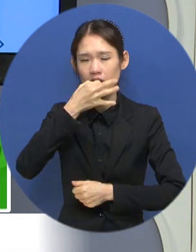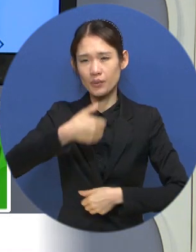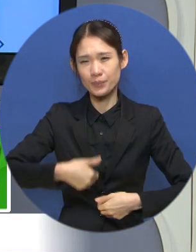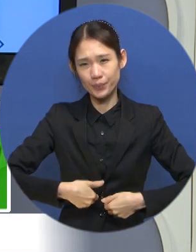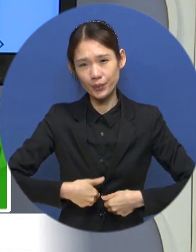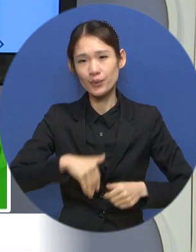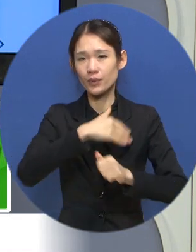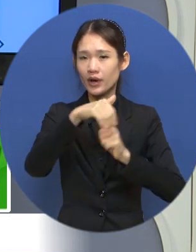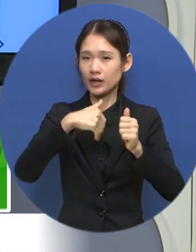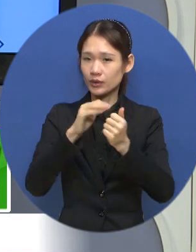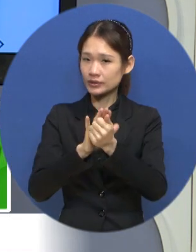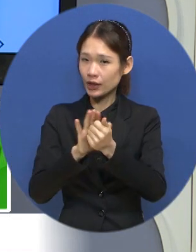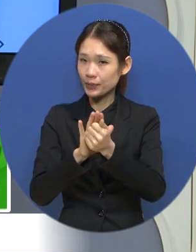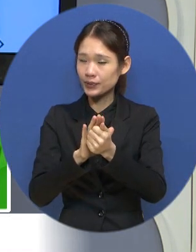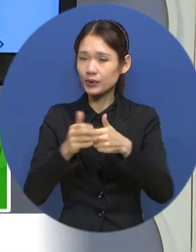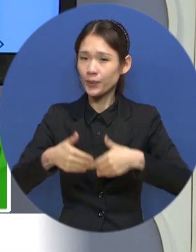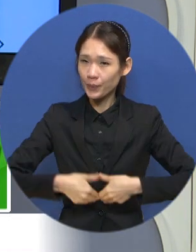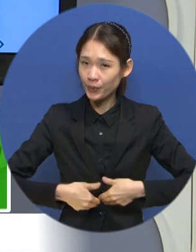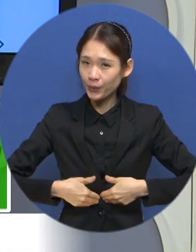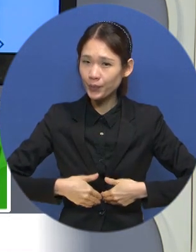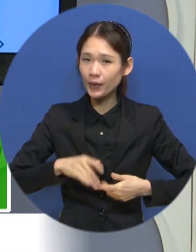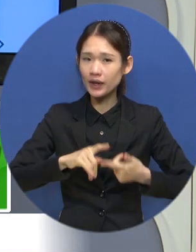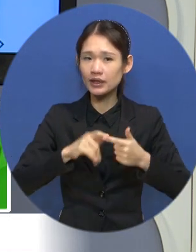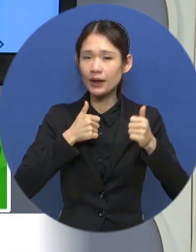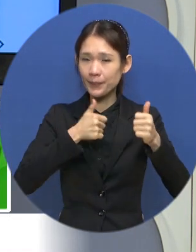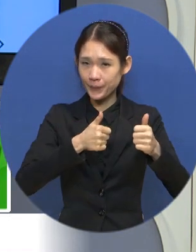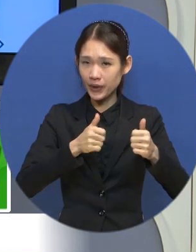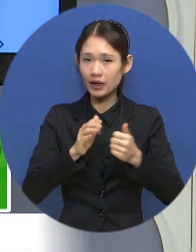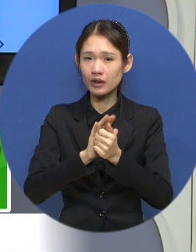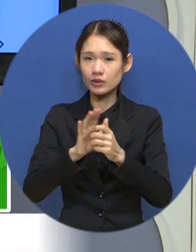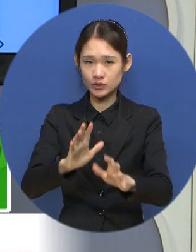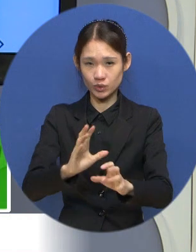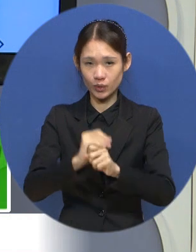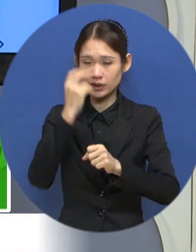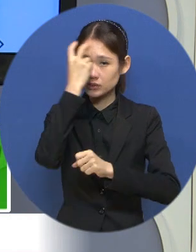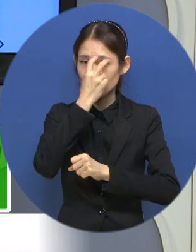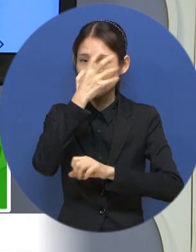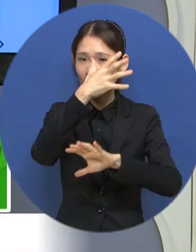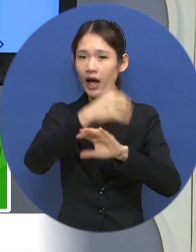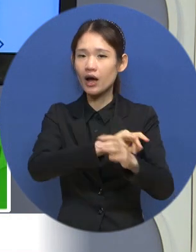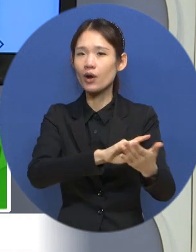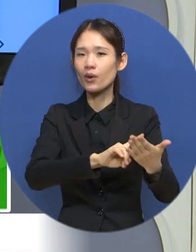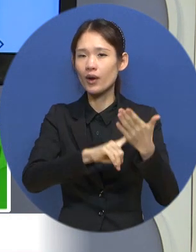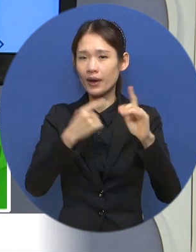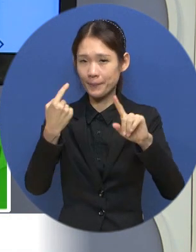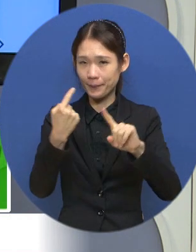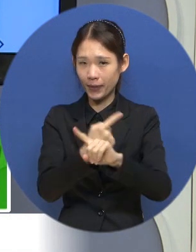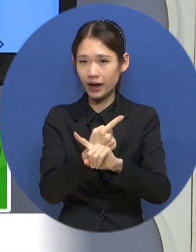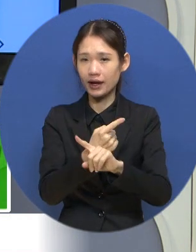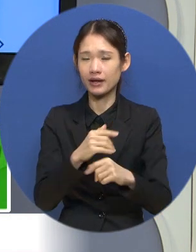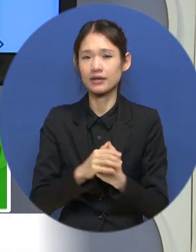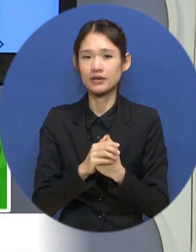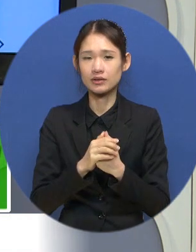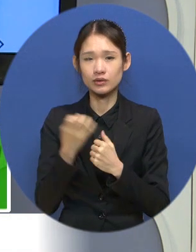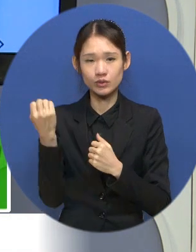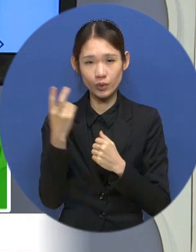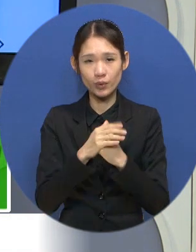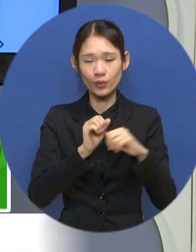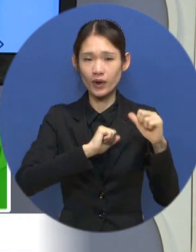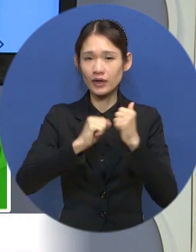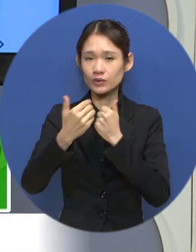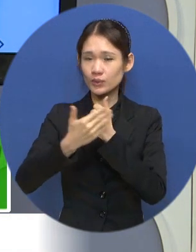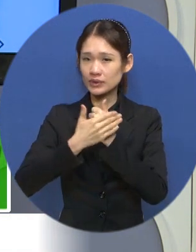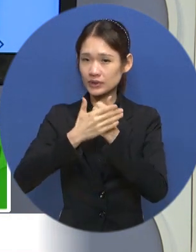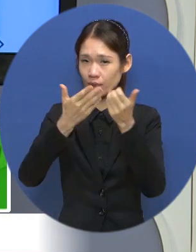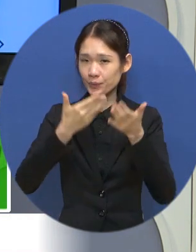서비스가 필요한 정도 등을 평가한 서비스 지원 종합 조사 결과 로 변경했습니다 아울러 활동지원 급여